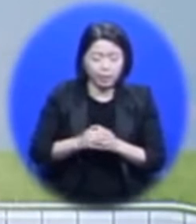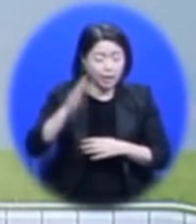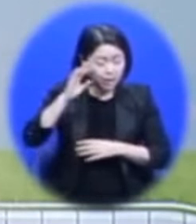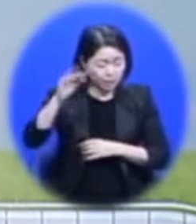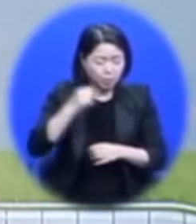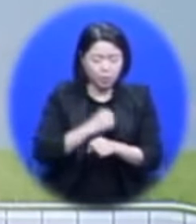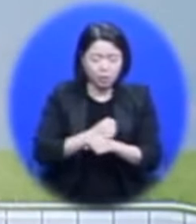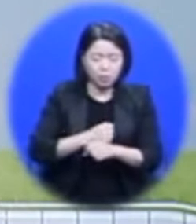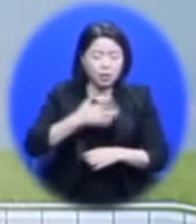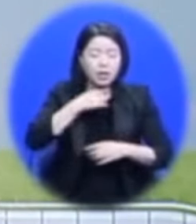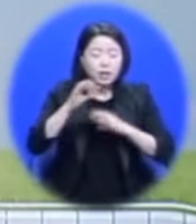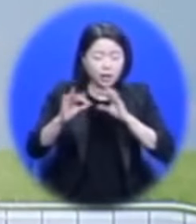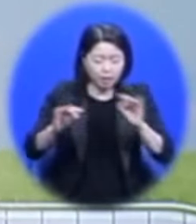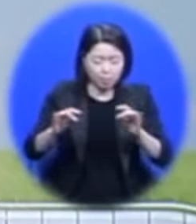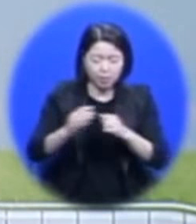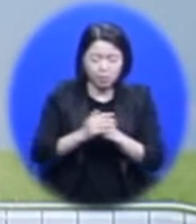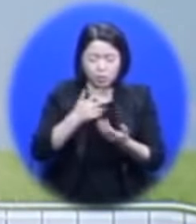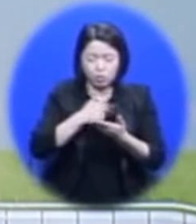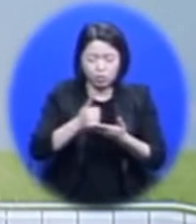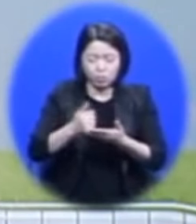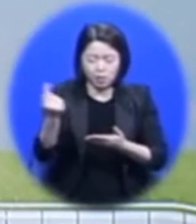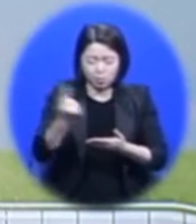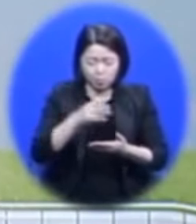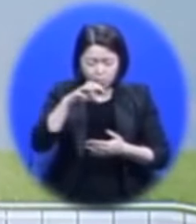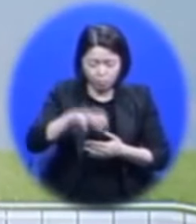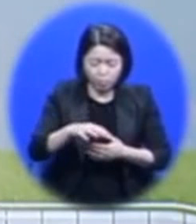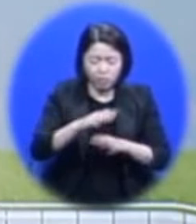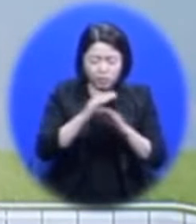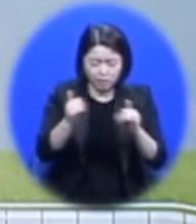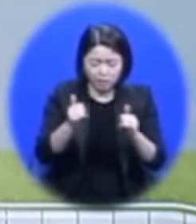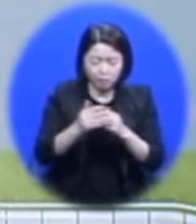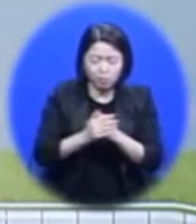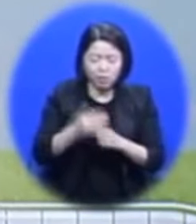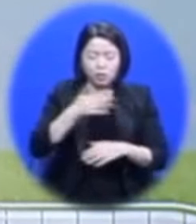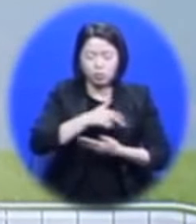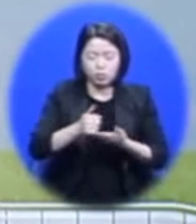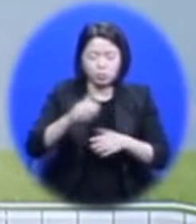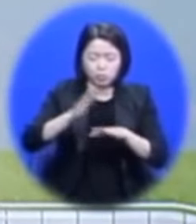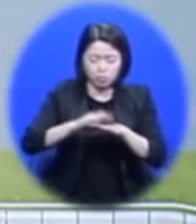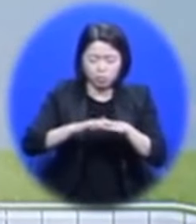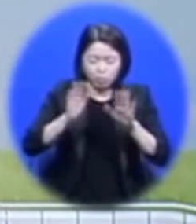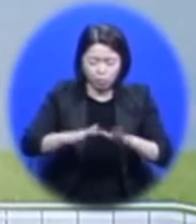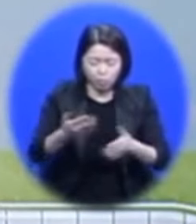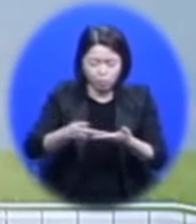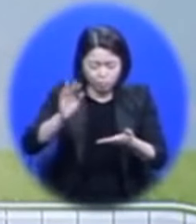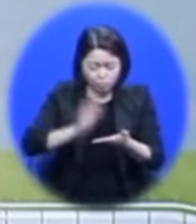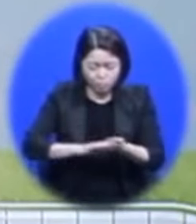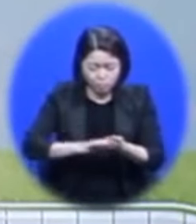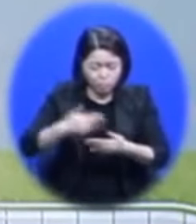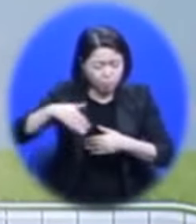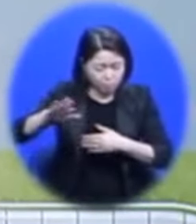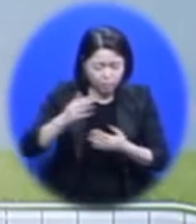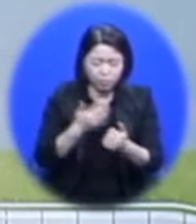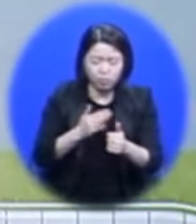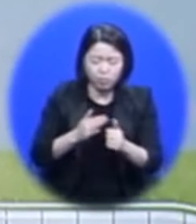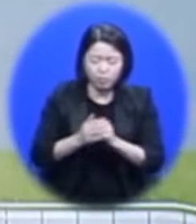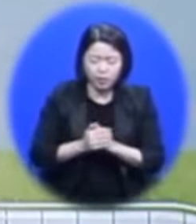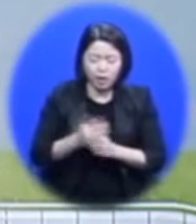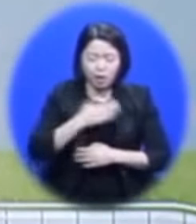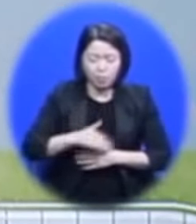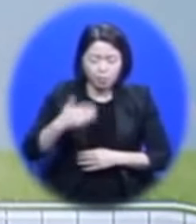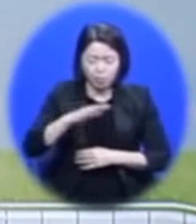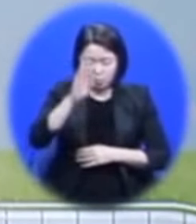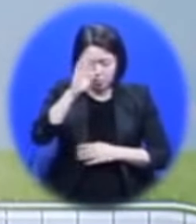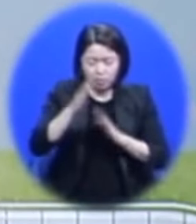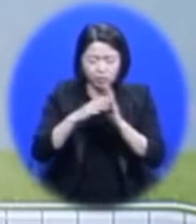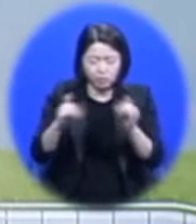사모하며 갈망하며 주님 앞에 나온 이들을 주님의 손으로 오늘 고쳐 돌려보내 주소서. 몸이